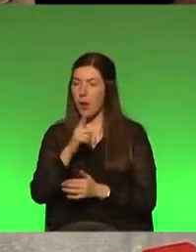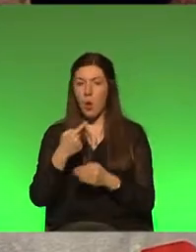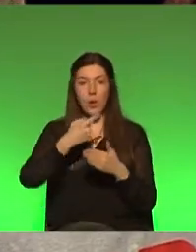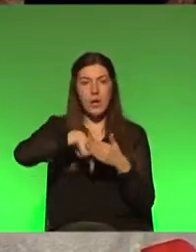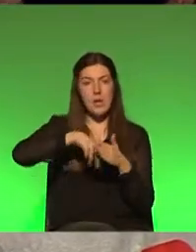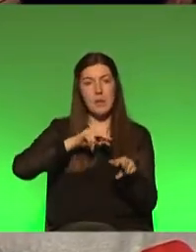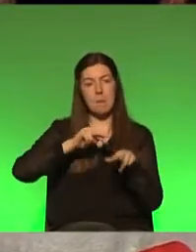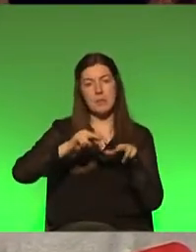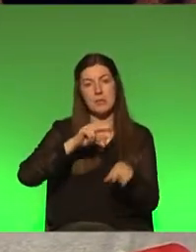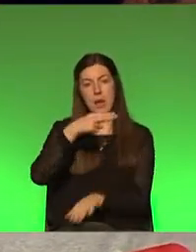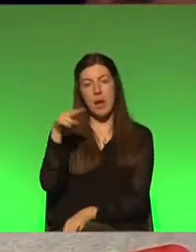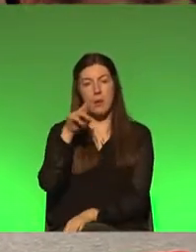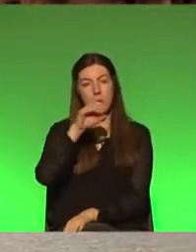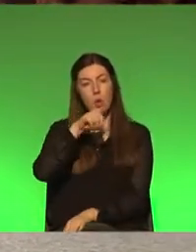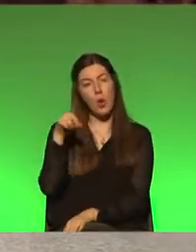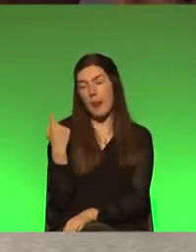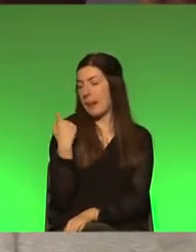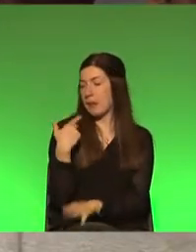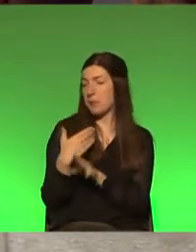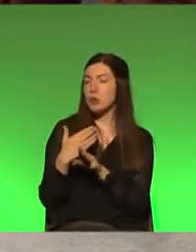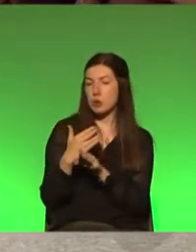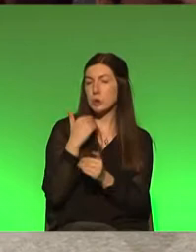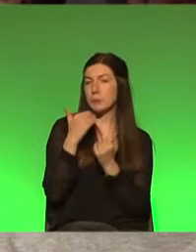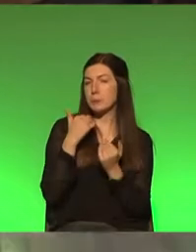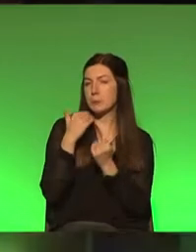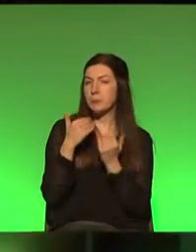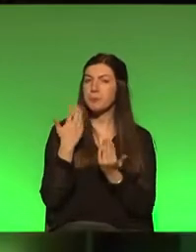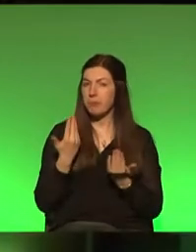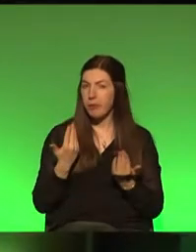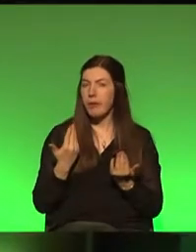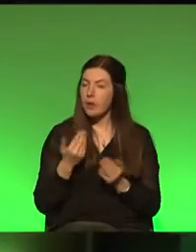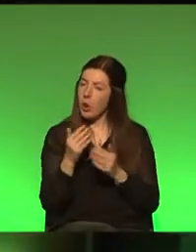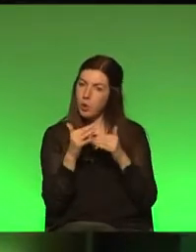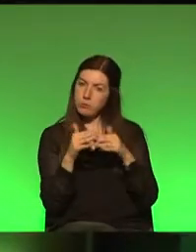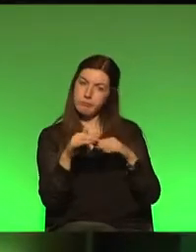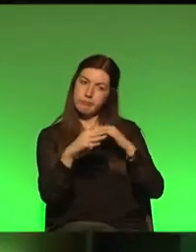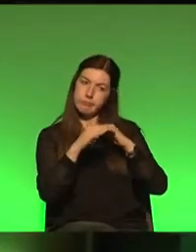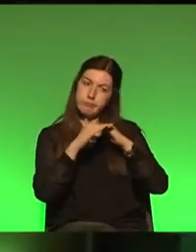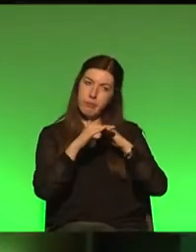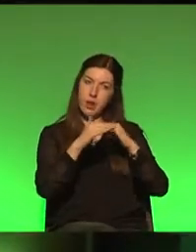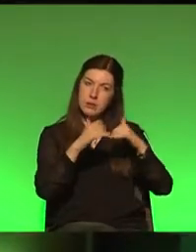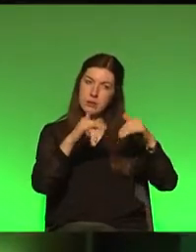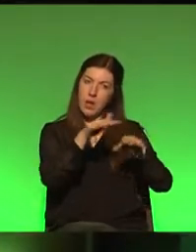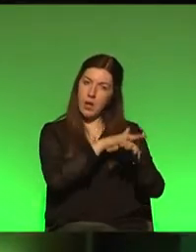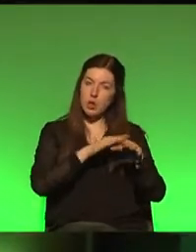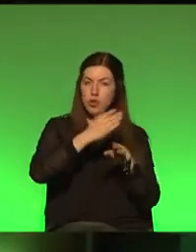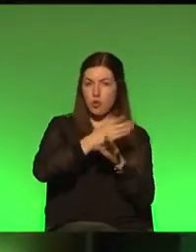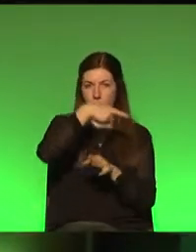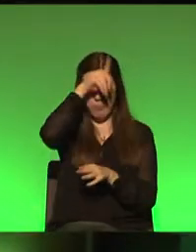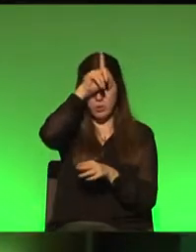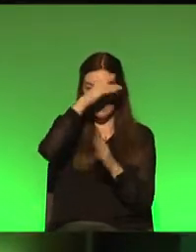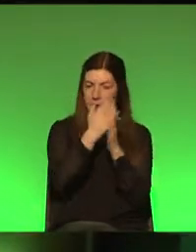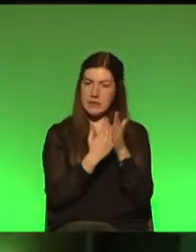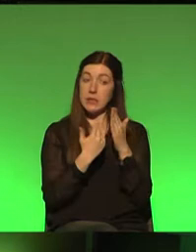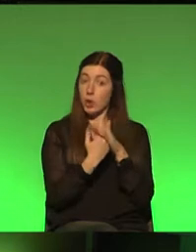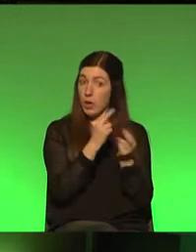das klang in den Debatten gerade schon an, so hat auch Innenminister Herbert Reul im Landtag Änderungen zum Polizeigesetz eingebracht und